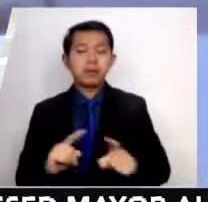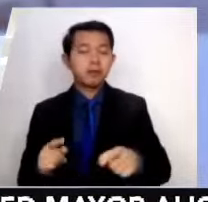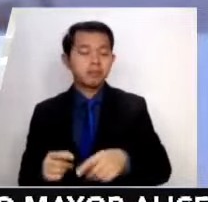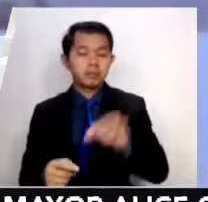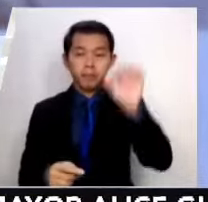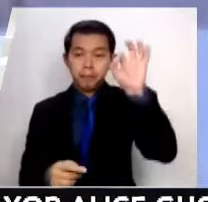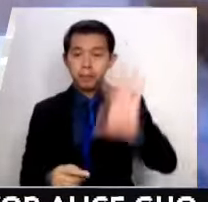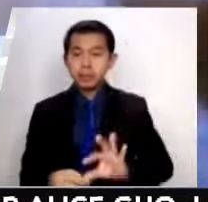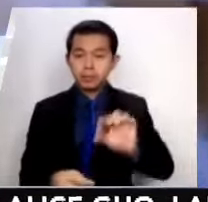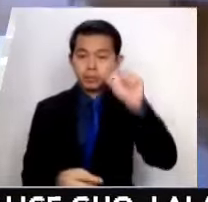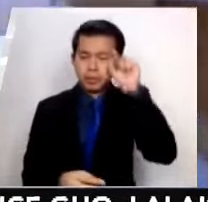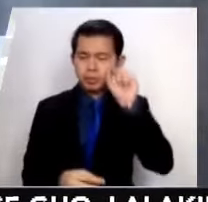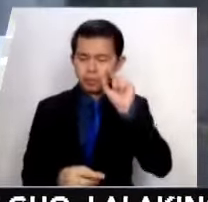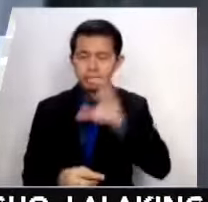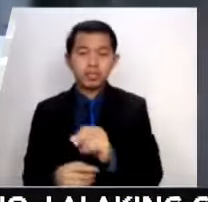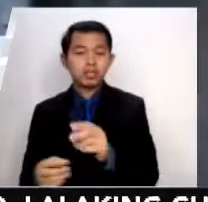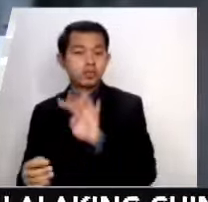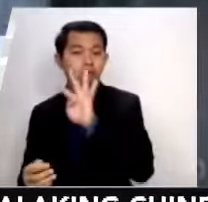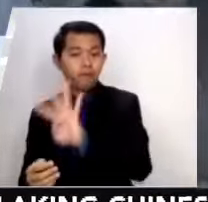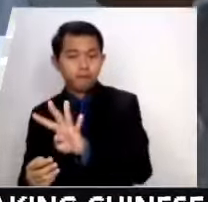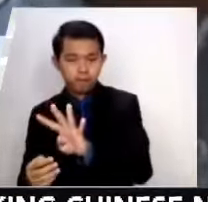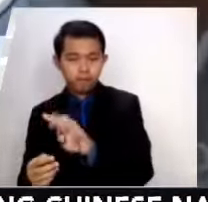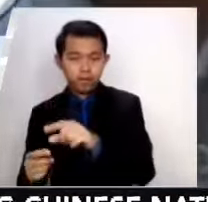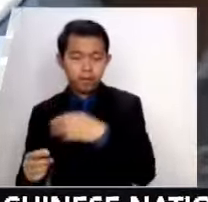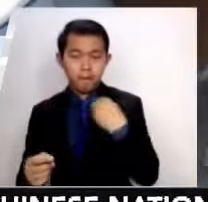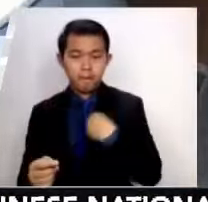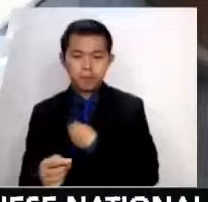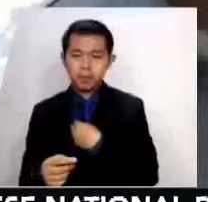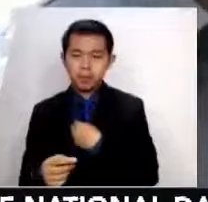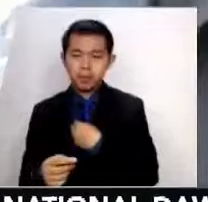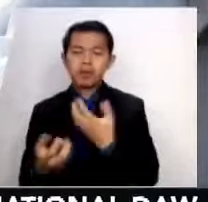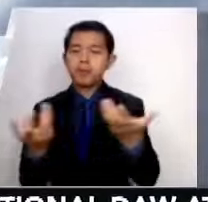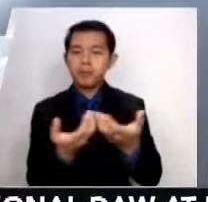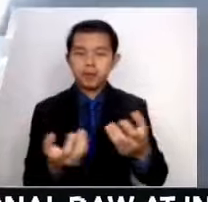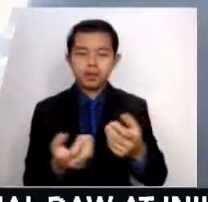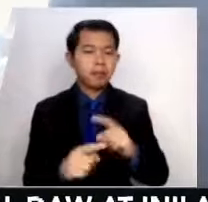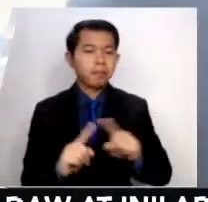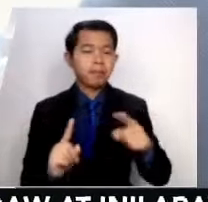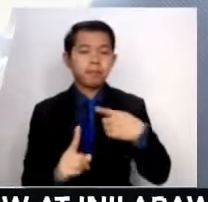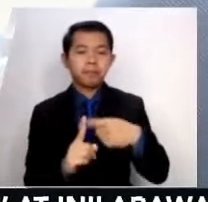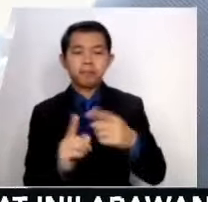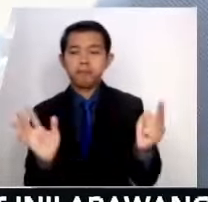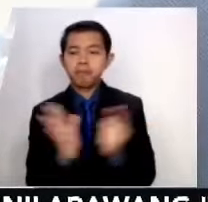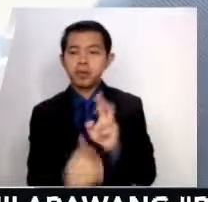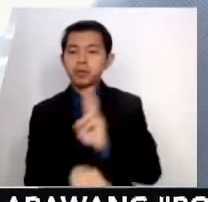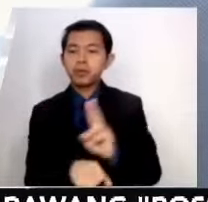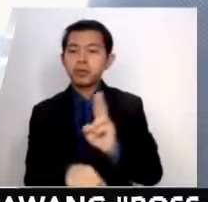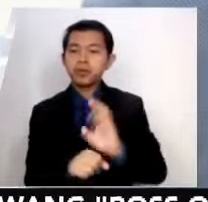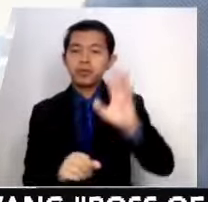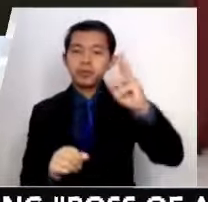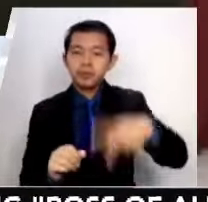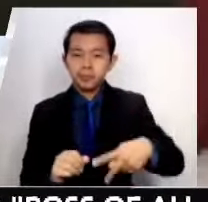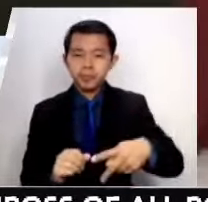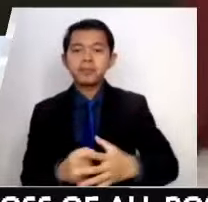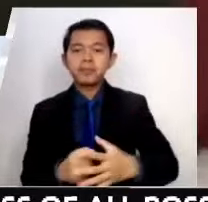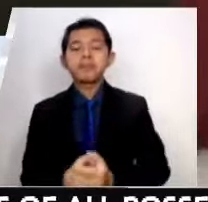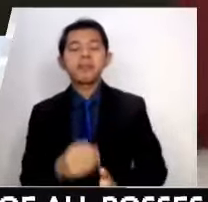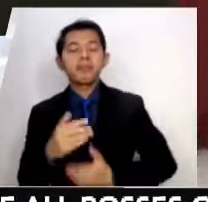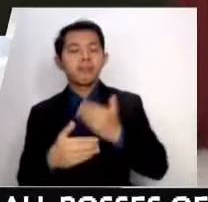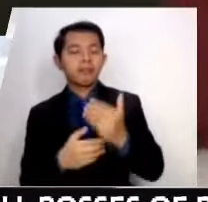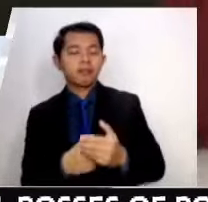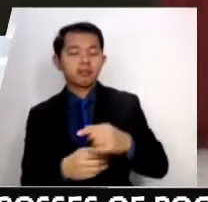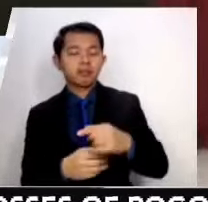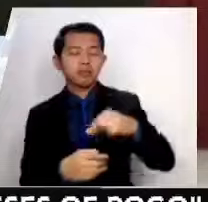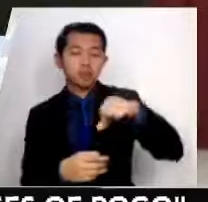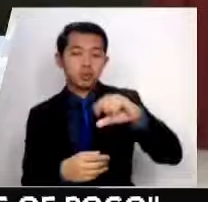bawal silang gumamit ng gadget Sabay naman sa Biyernes ang arraignment ni Kiboy video conference sa Quezon City rtc at physical